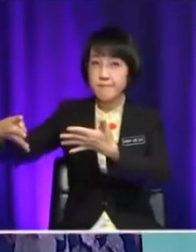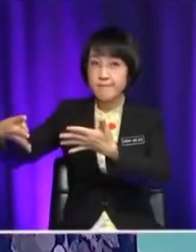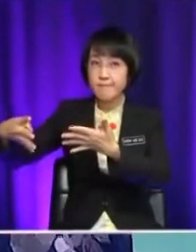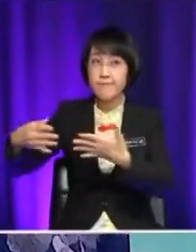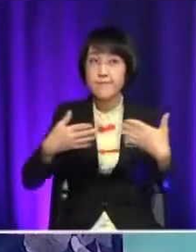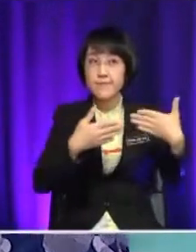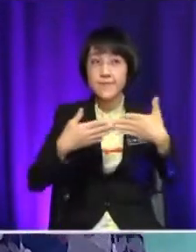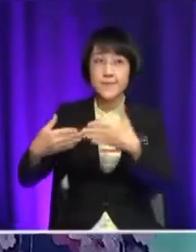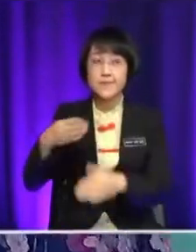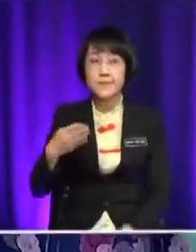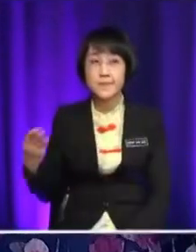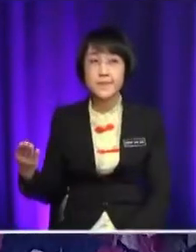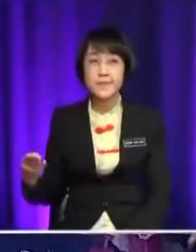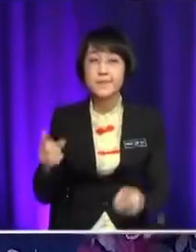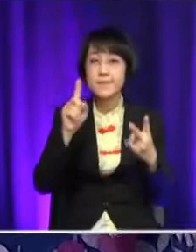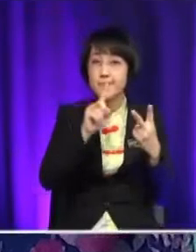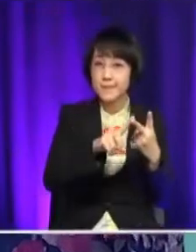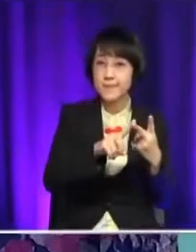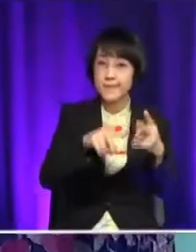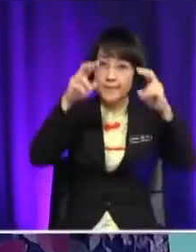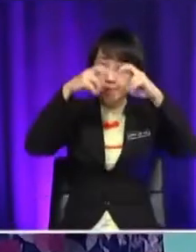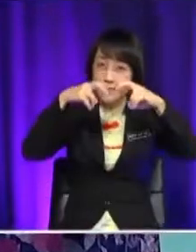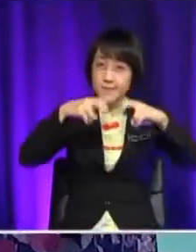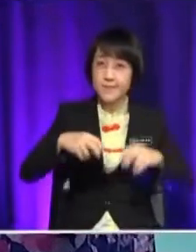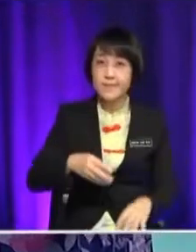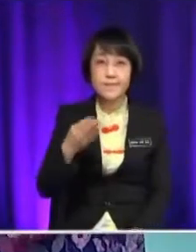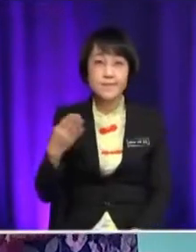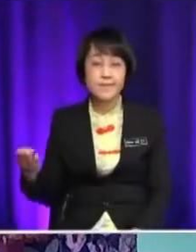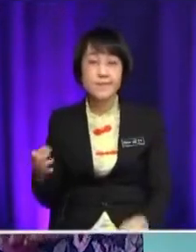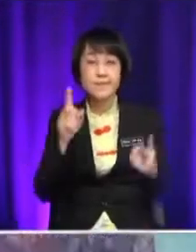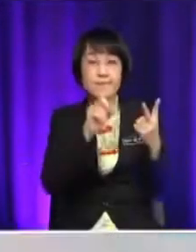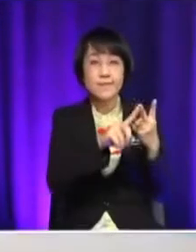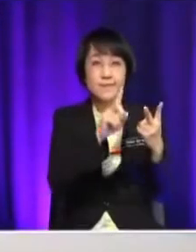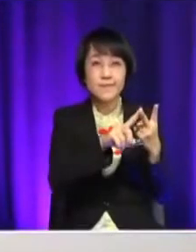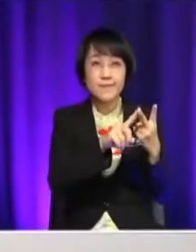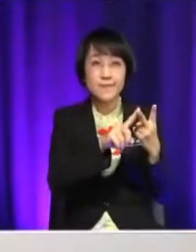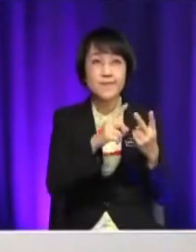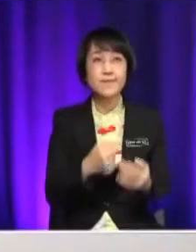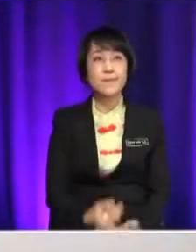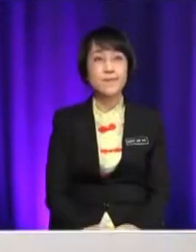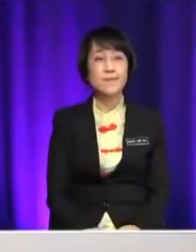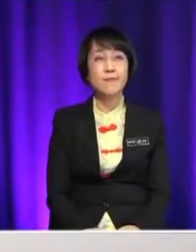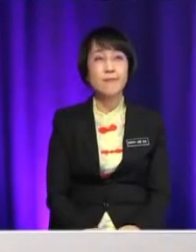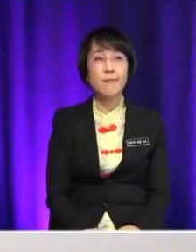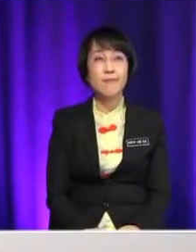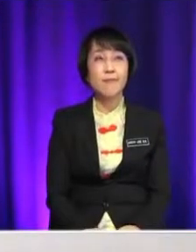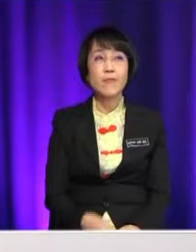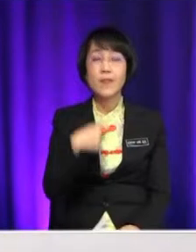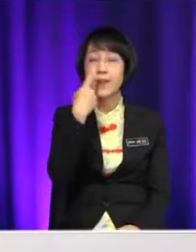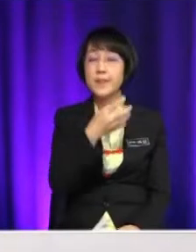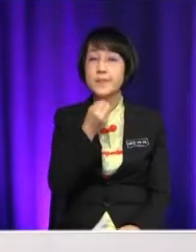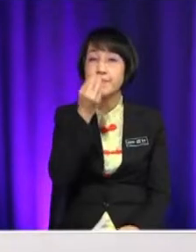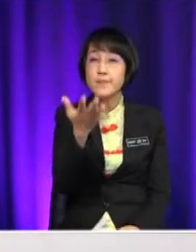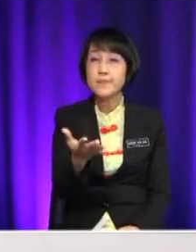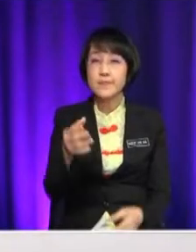kedua boleh? Analisis bahan kedua. Silakan, siapa pula nak nyatakan tema? Siapa pula?